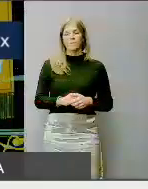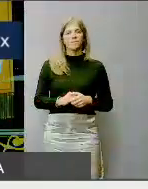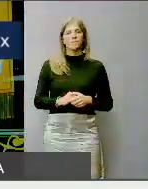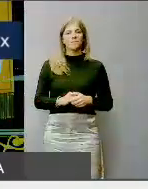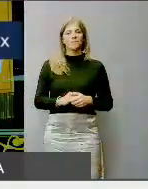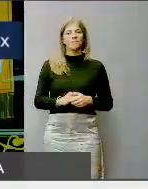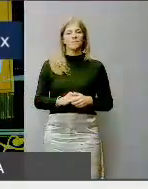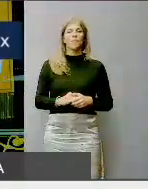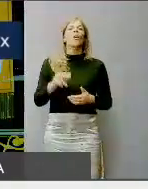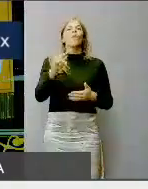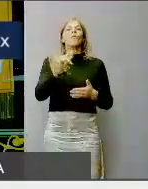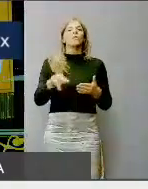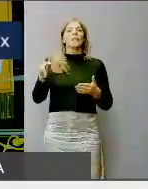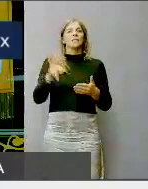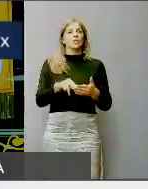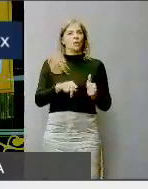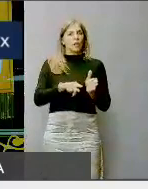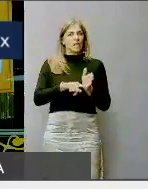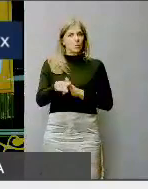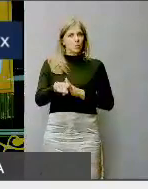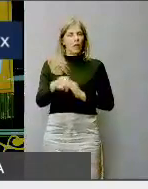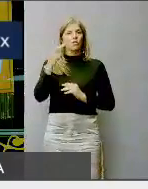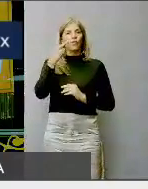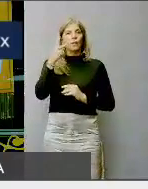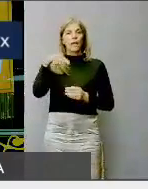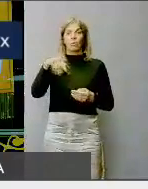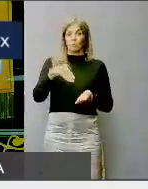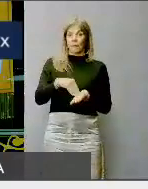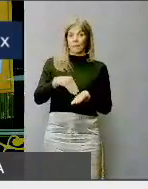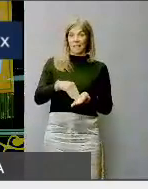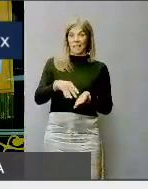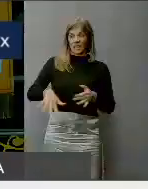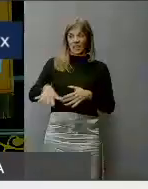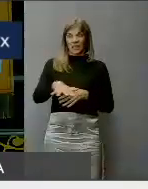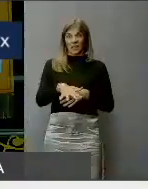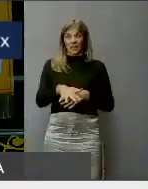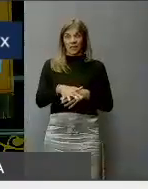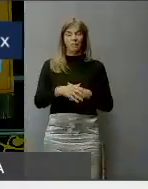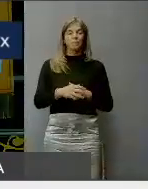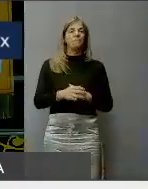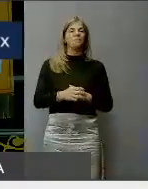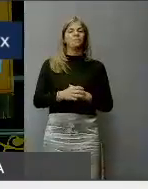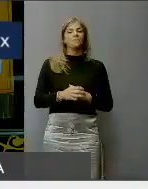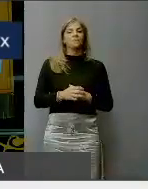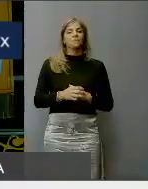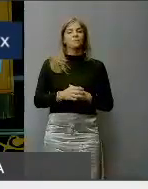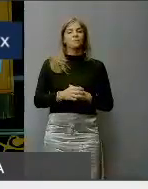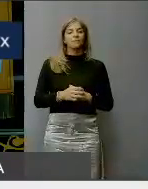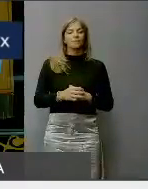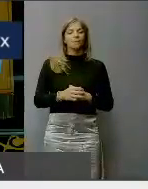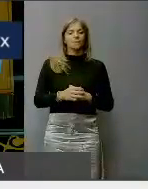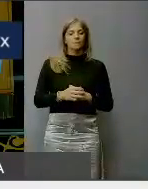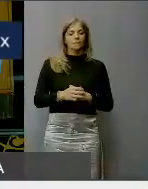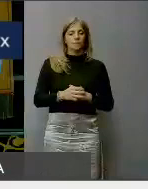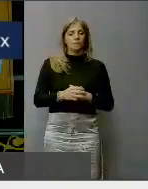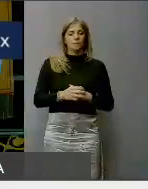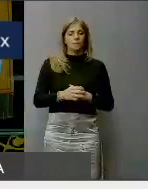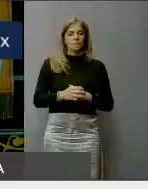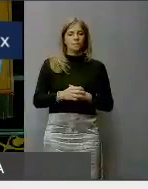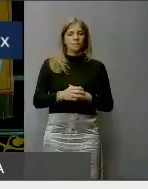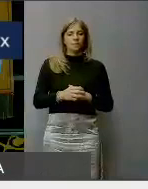esito votazione in presenza sulla delibera di consiglio 422 comprensiva dell'immediata